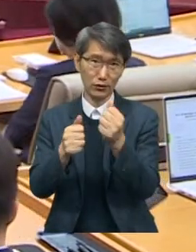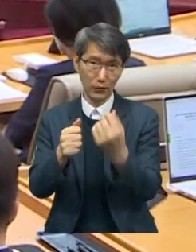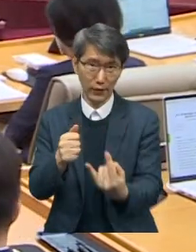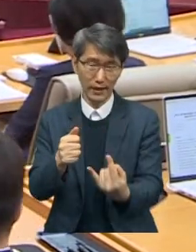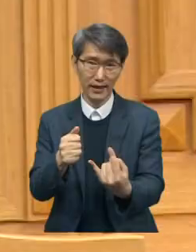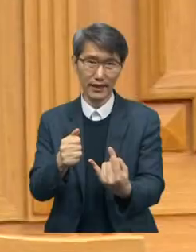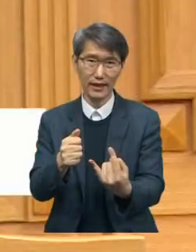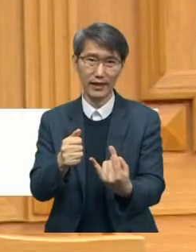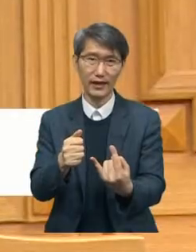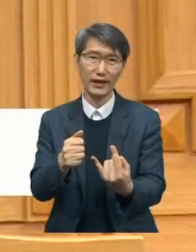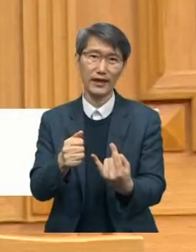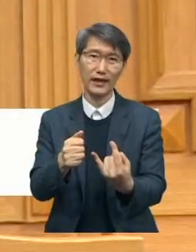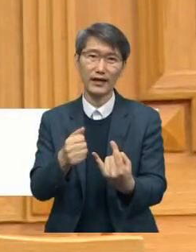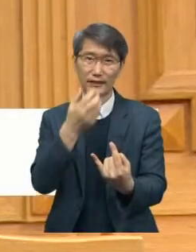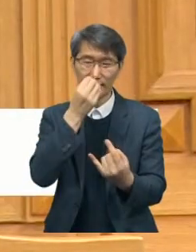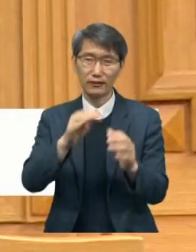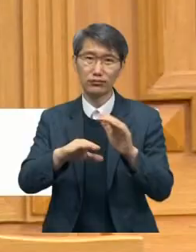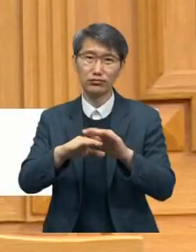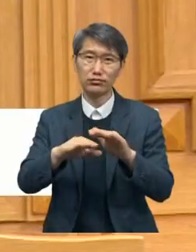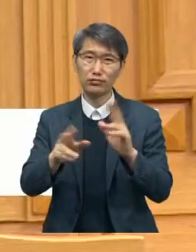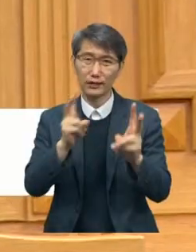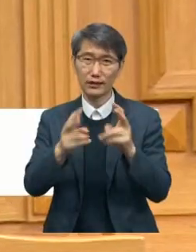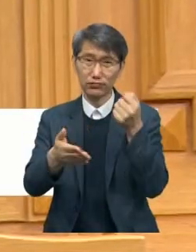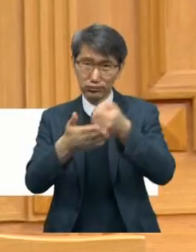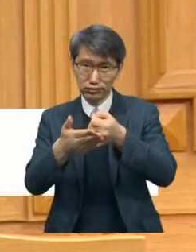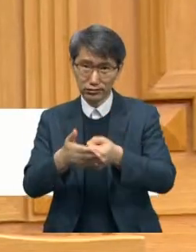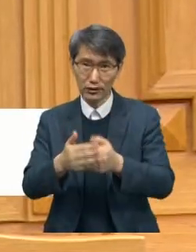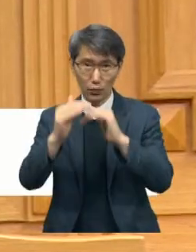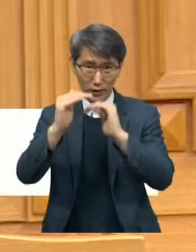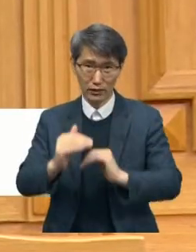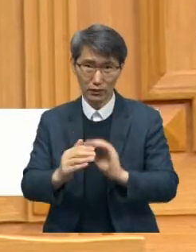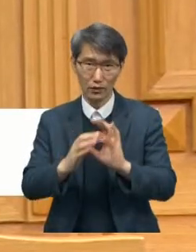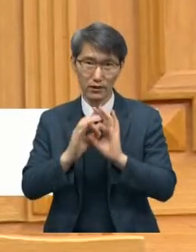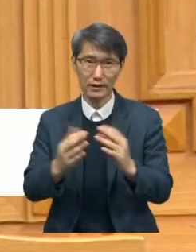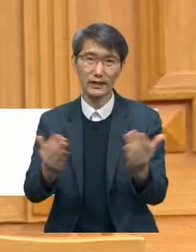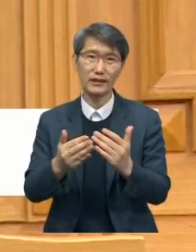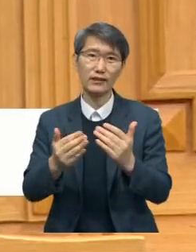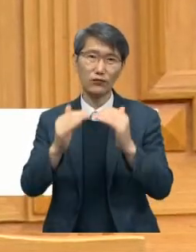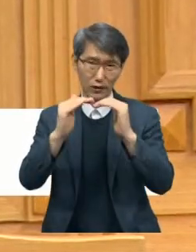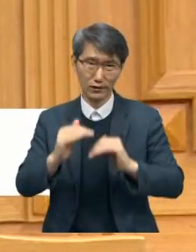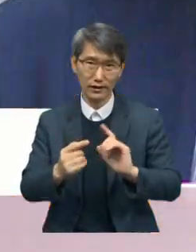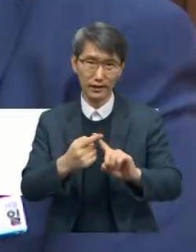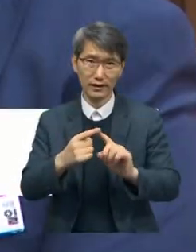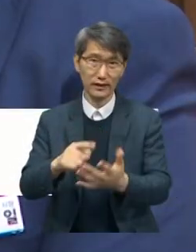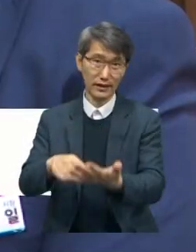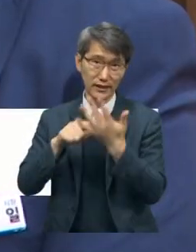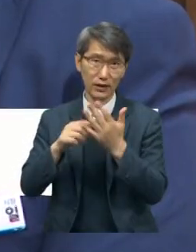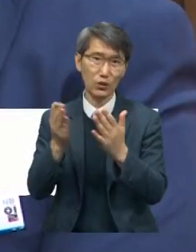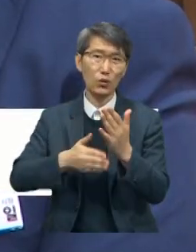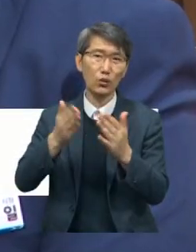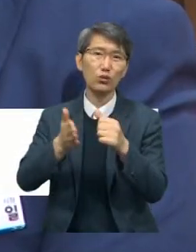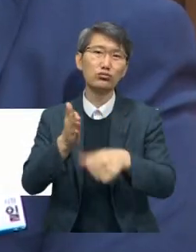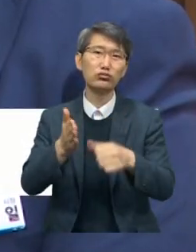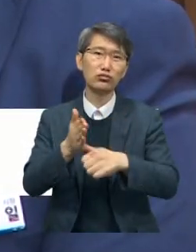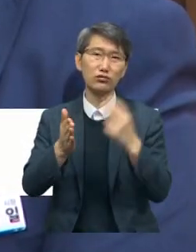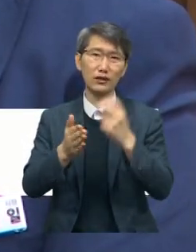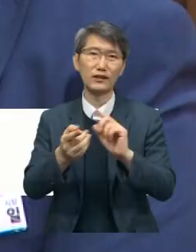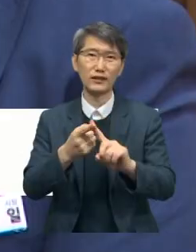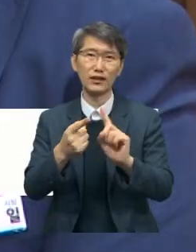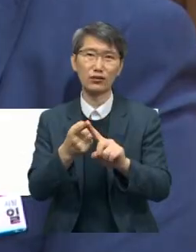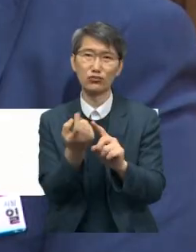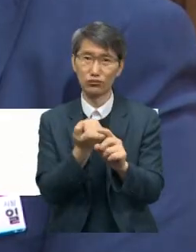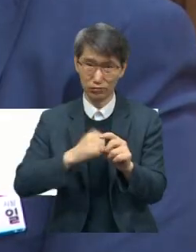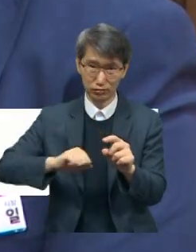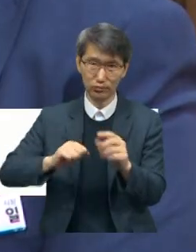행정사무조사특별위원회가 파주시 폐기물 처리 업체 선정 과정과 관련 업무 추진 과정에서 나타난 공공기록물 관리에 관한